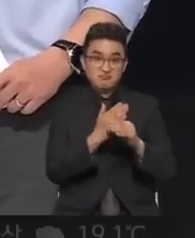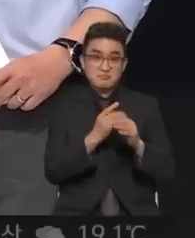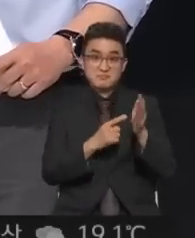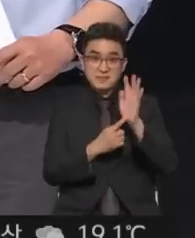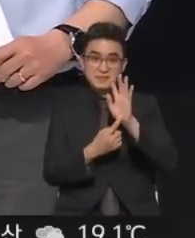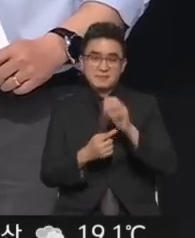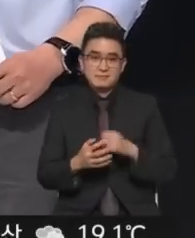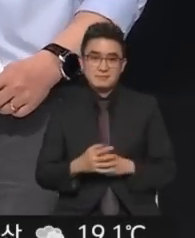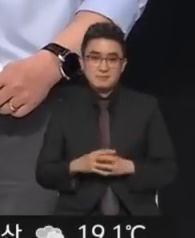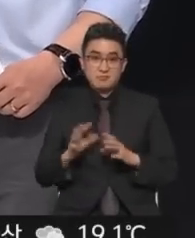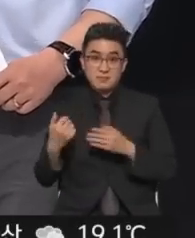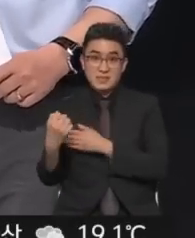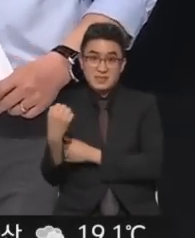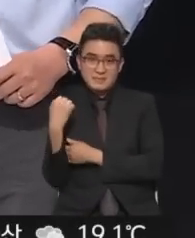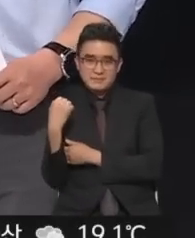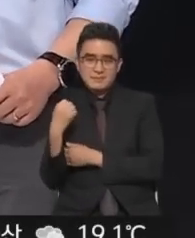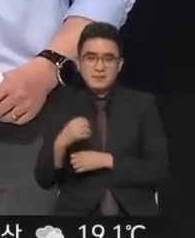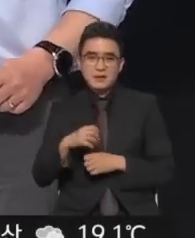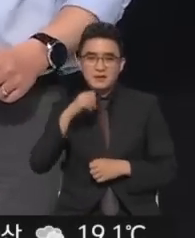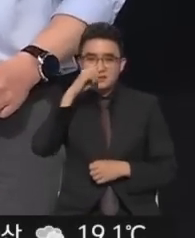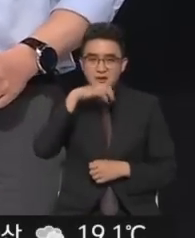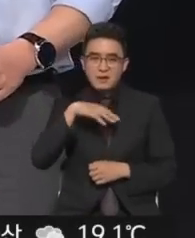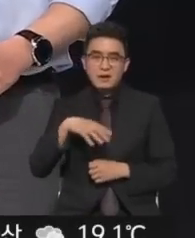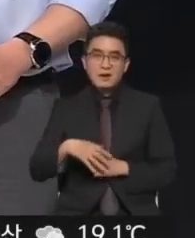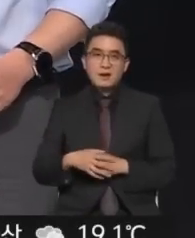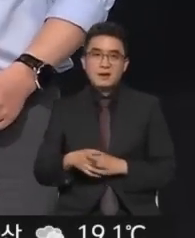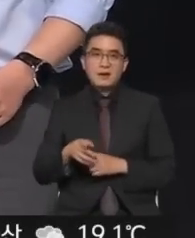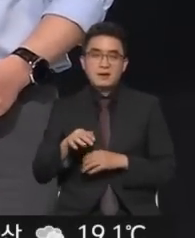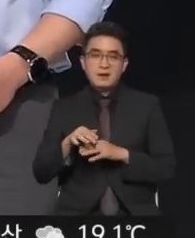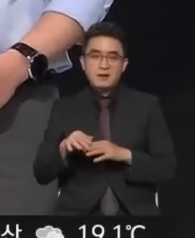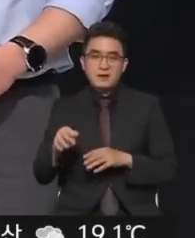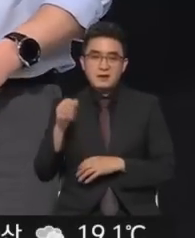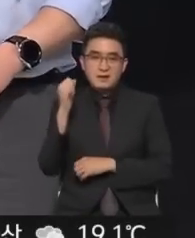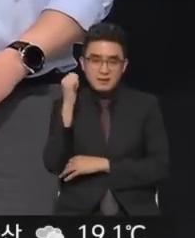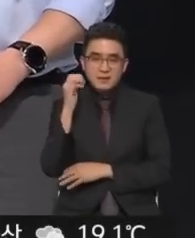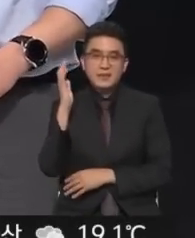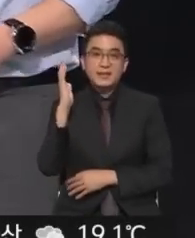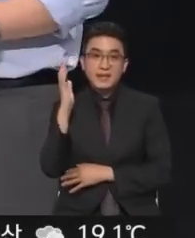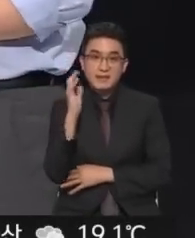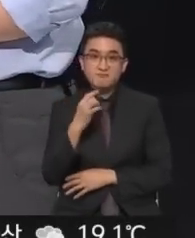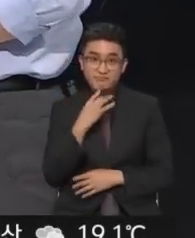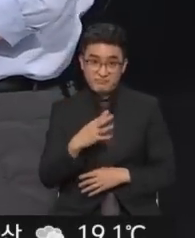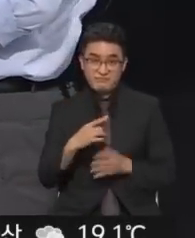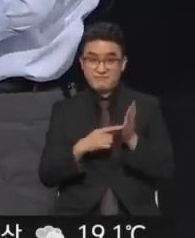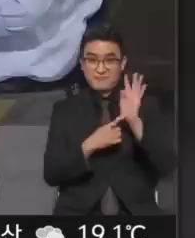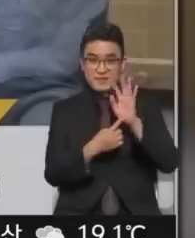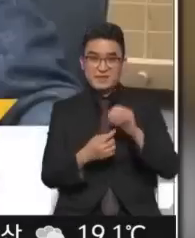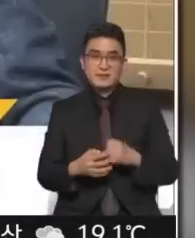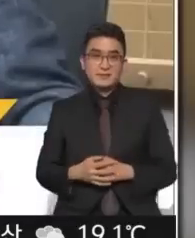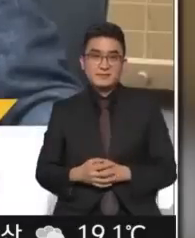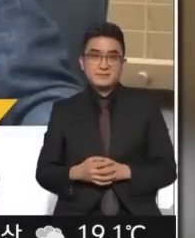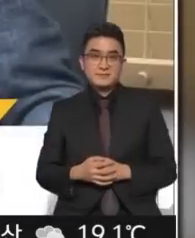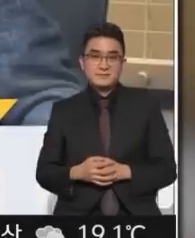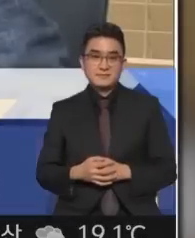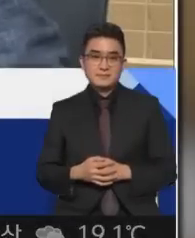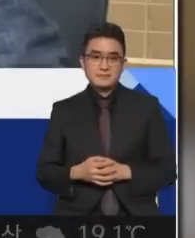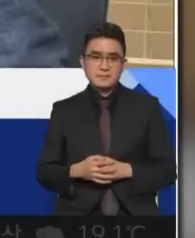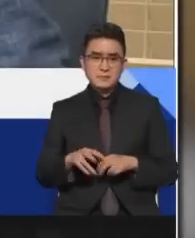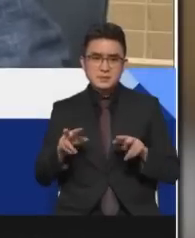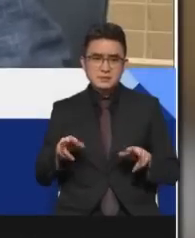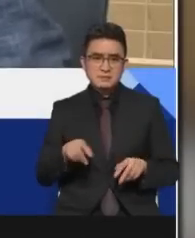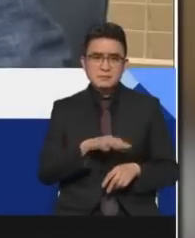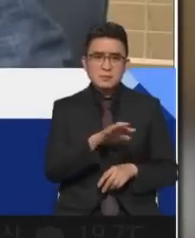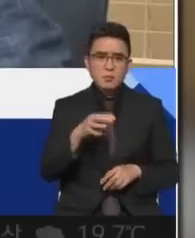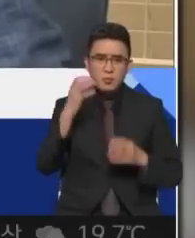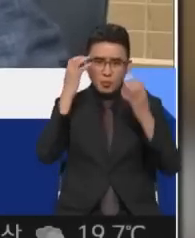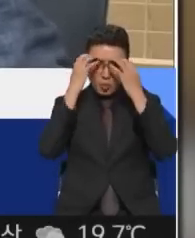국민의힘에선 어디까지나 원론적인 이야기였을 뿐이다 선을 그었는데요. 지금 우리가 이 고통을 왜